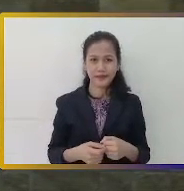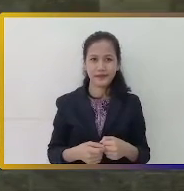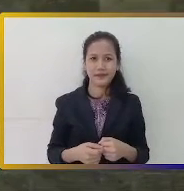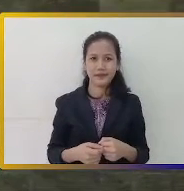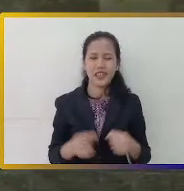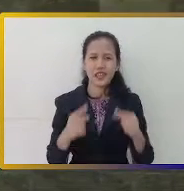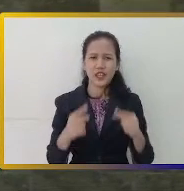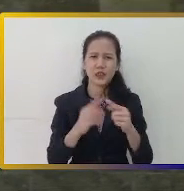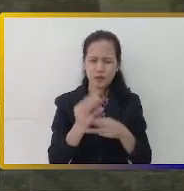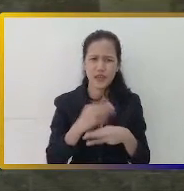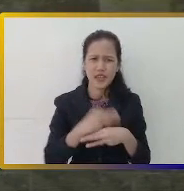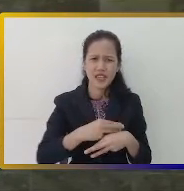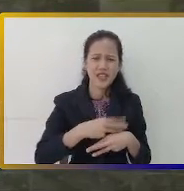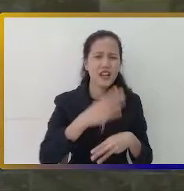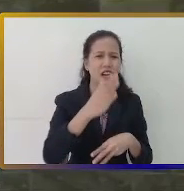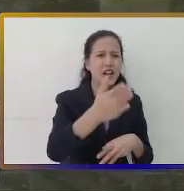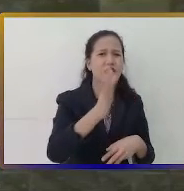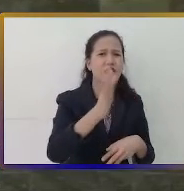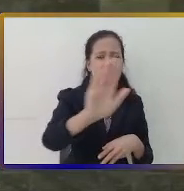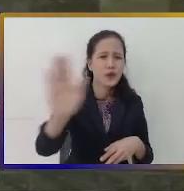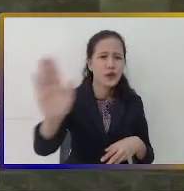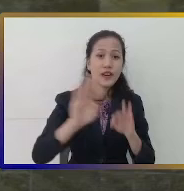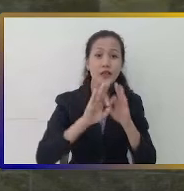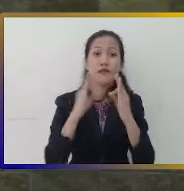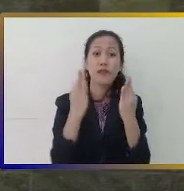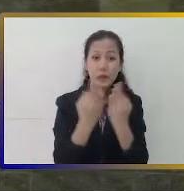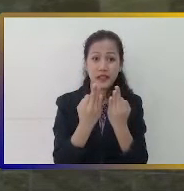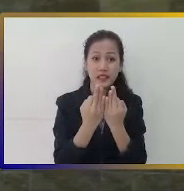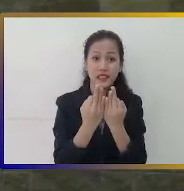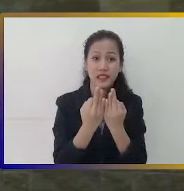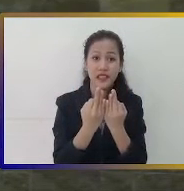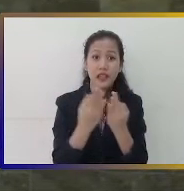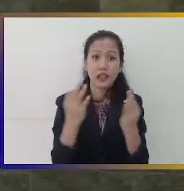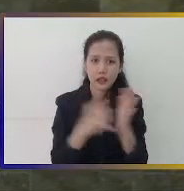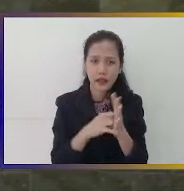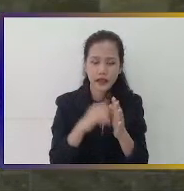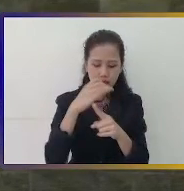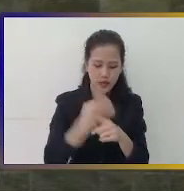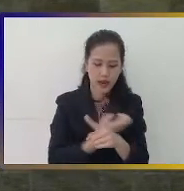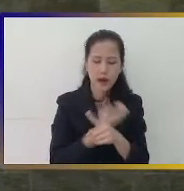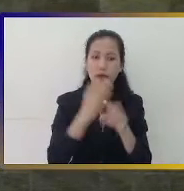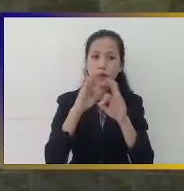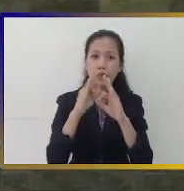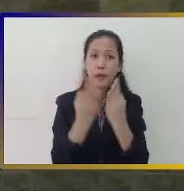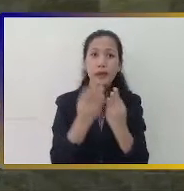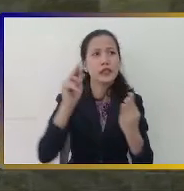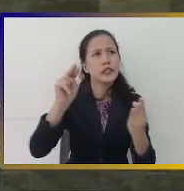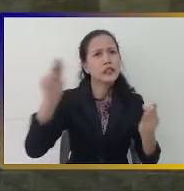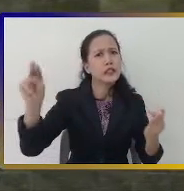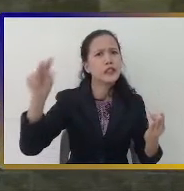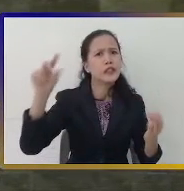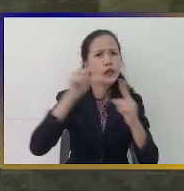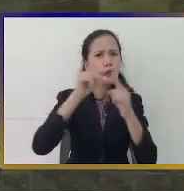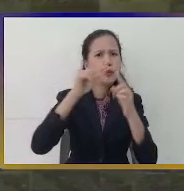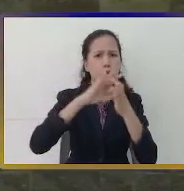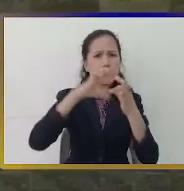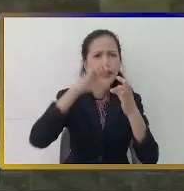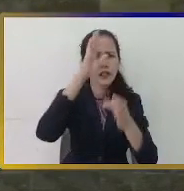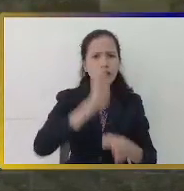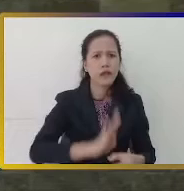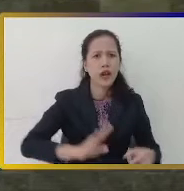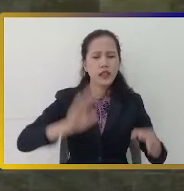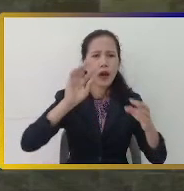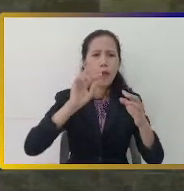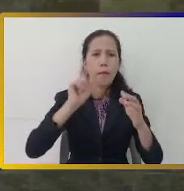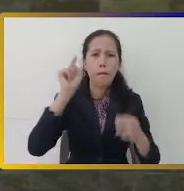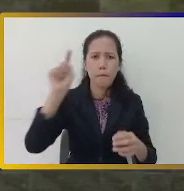And I believe, kapatid, every family needs the Word of God. Kailangan po natin patibayan yung families po natin yun. Kasi